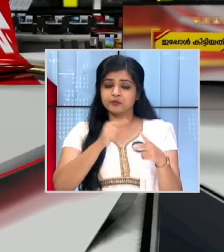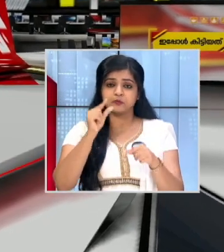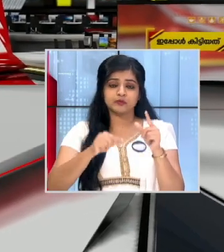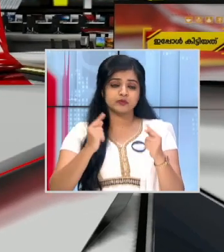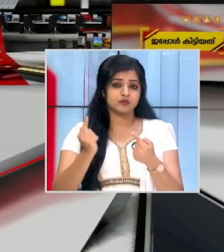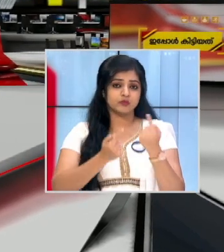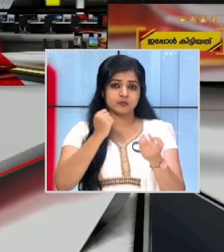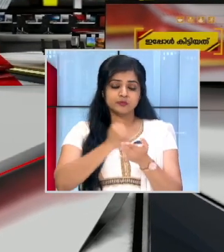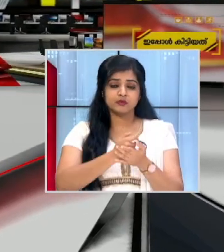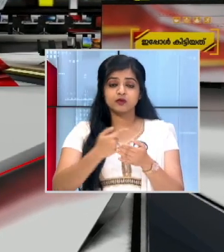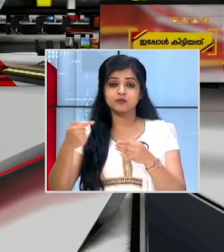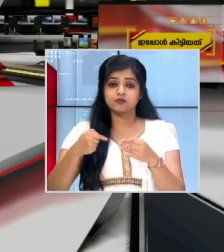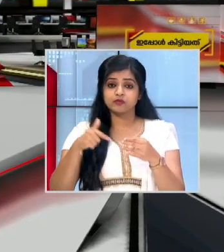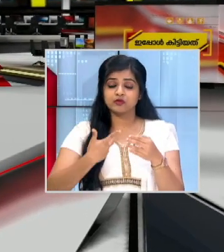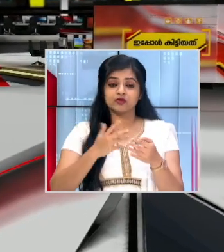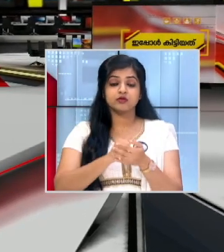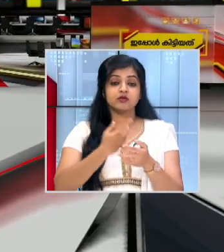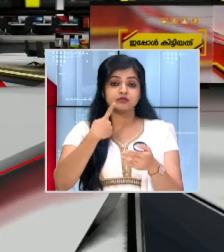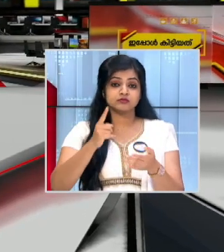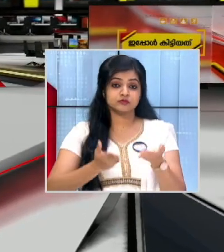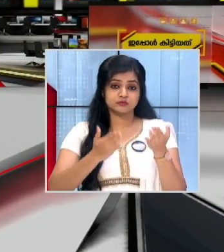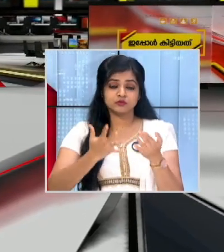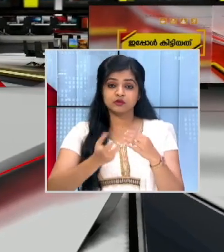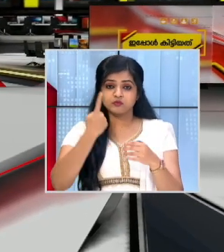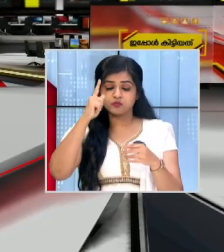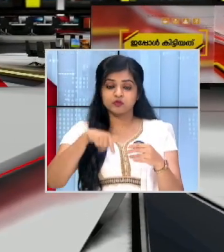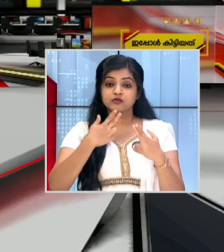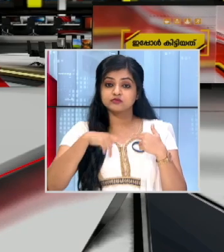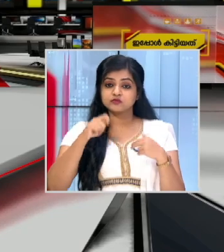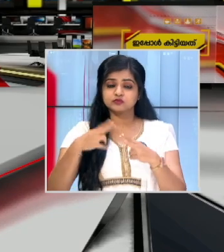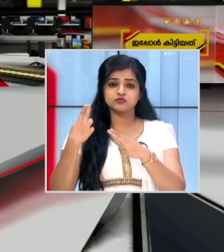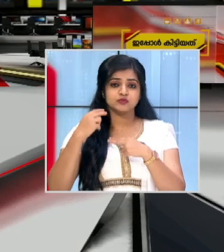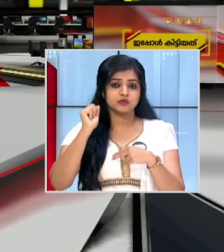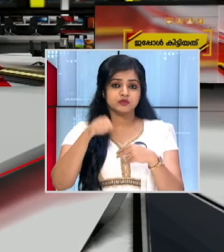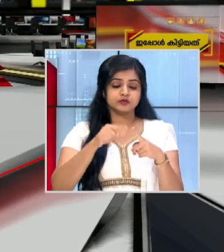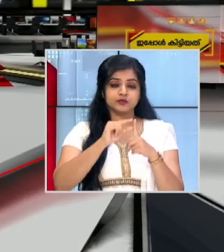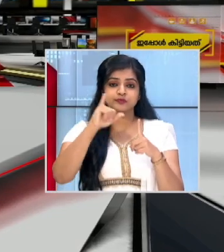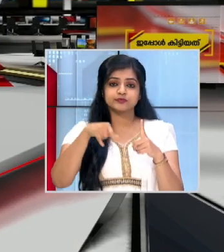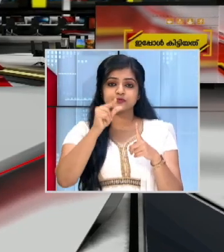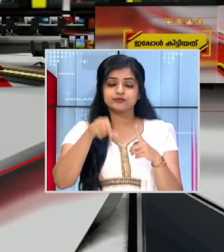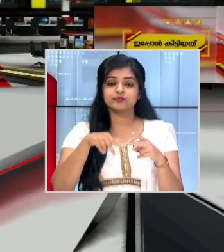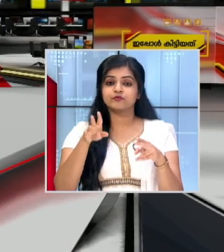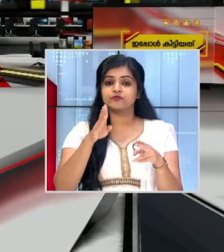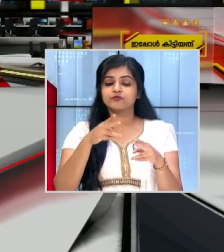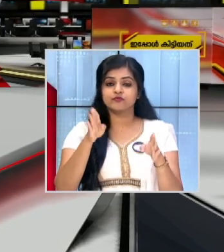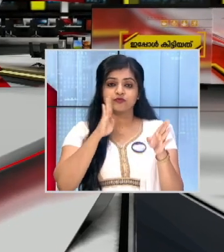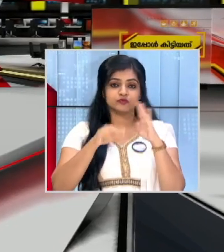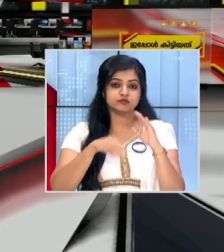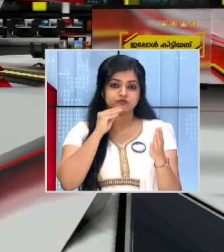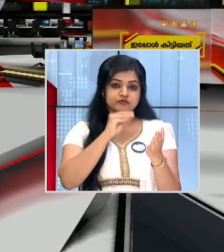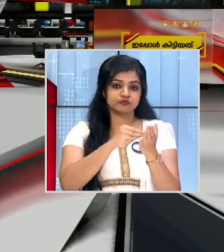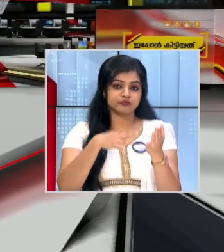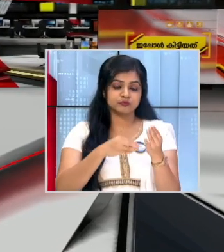പ്രതികരിക്കണമെന്നും പ്രലോഭനങ്ങൾക്ക് വശംവദരാകാതെ നീതി ലഭ്യമാക്കാനുള്ള ബാധ്യത ന്യായാധിപന്മാർക്കുണ്ടെന്നും P. ജയരാജൻ ഫേസ്ബുക്കിൽ